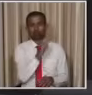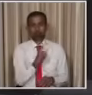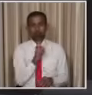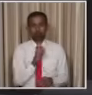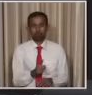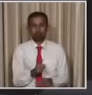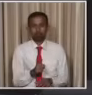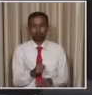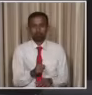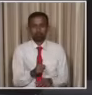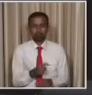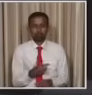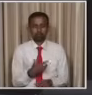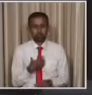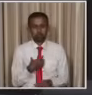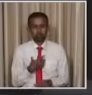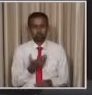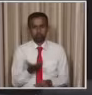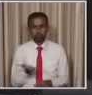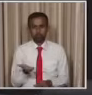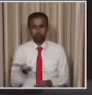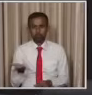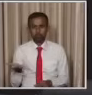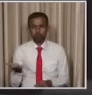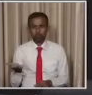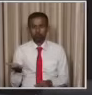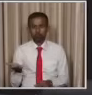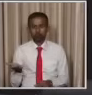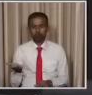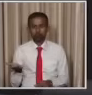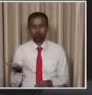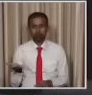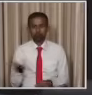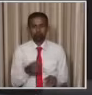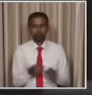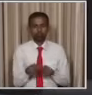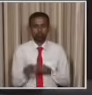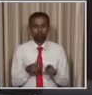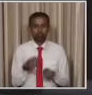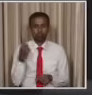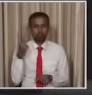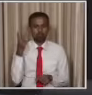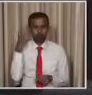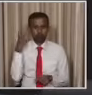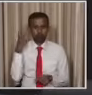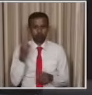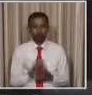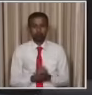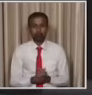බලන්න කතරම් ඛේදනීයද කියලා ගරු මූලාසනාරූඪ මන්ත්‍රීතුමනි. ඒ වගේම ඊයේ පෙරේදා